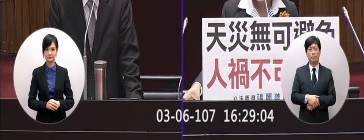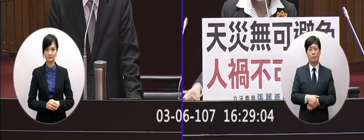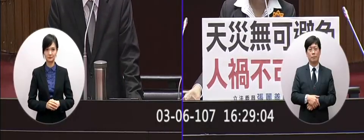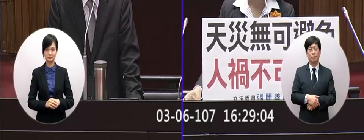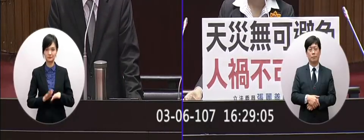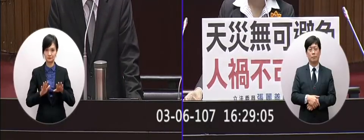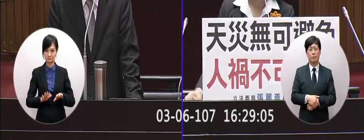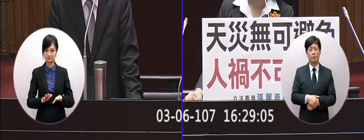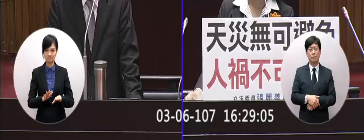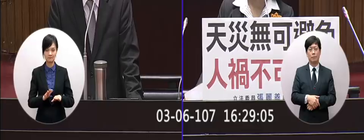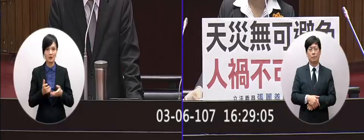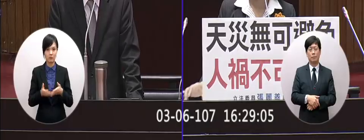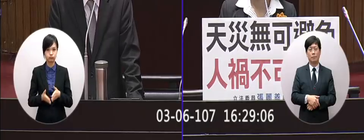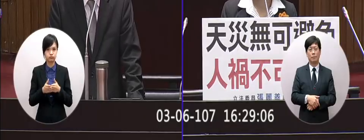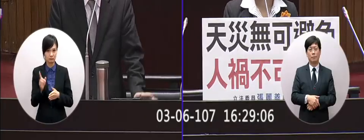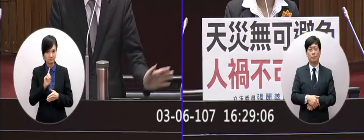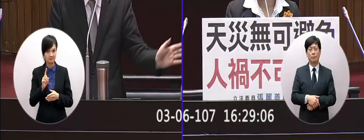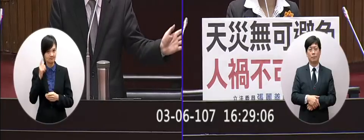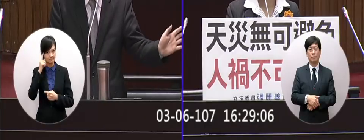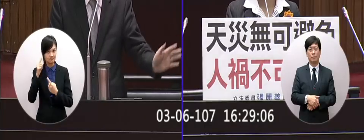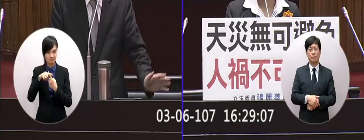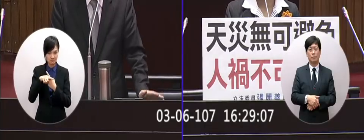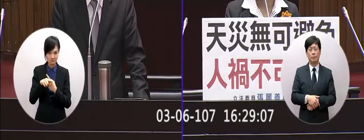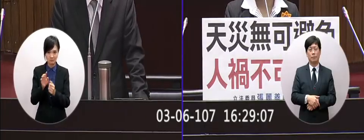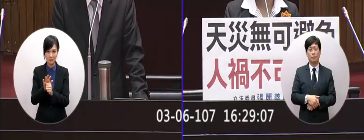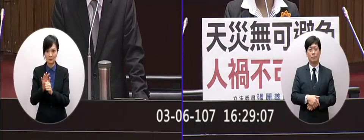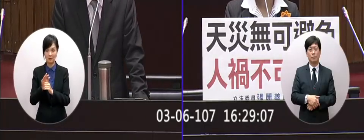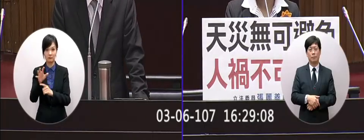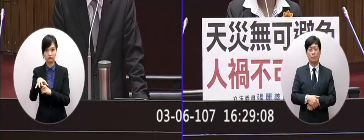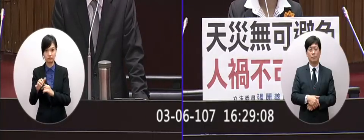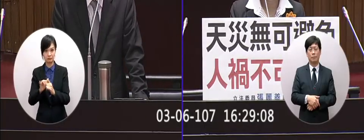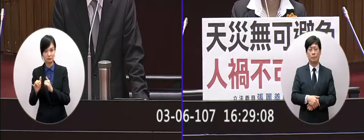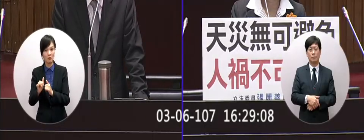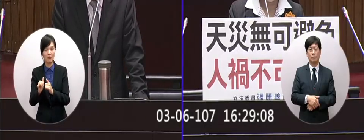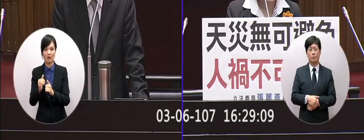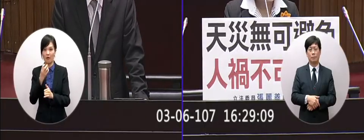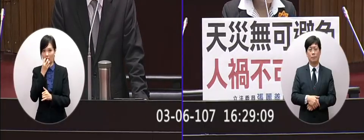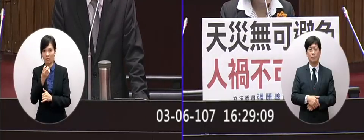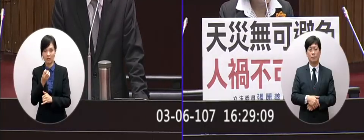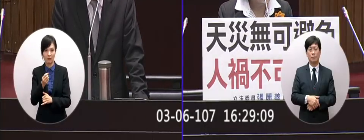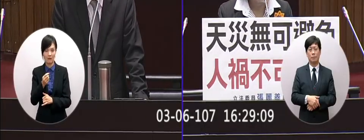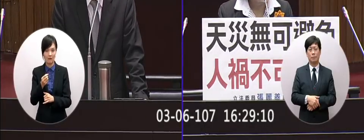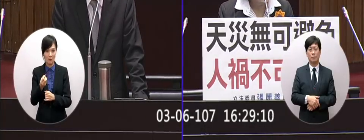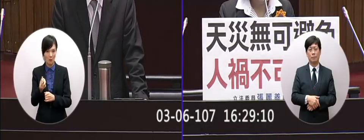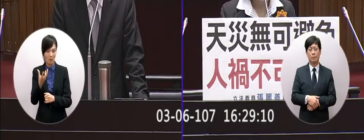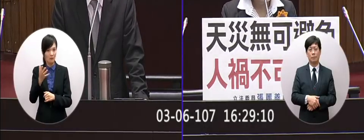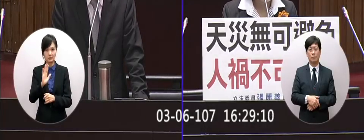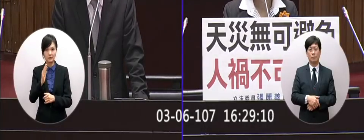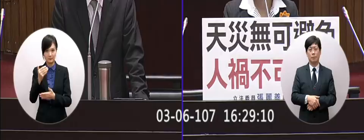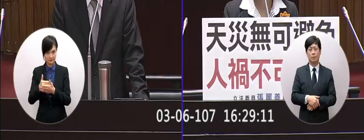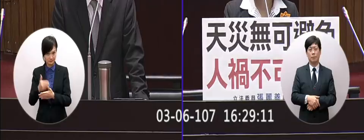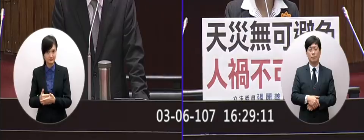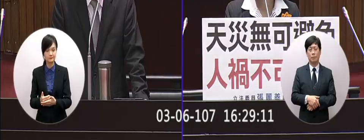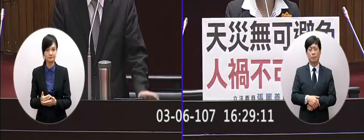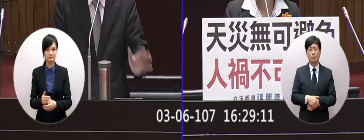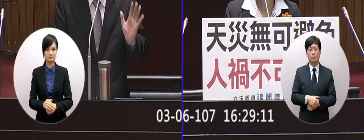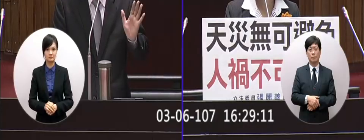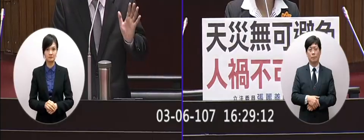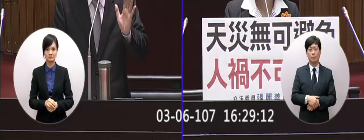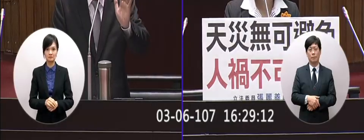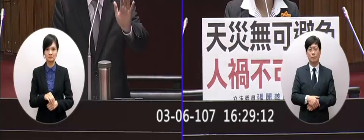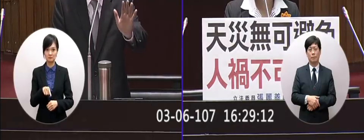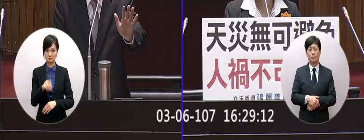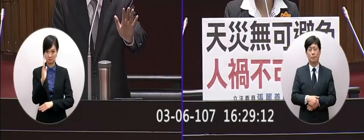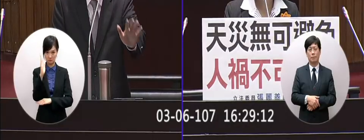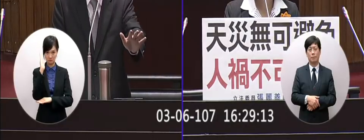轻我们农民的损失啦。刚刚这个陈其仲副主委提到的责任，其实是一个道义责任，就是说政